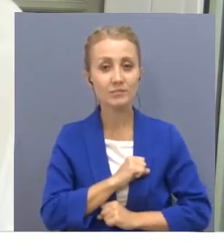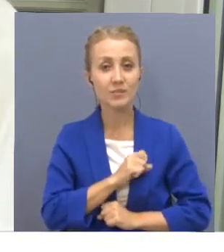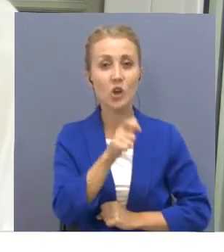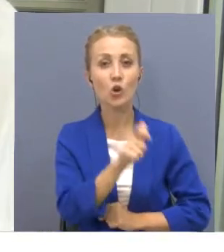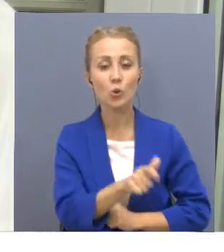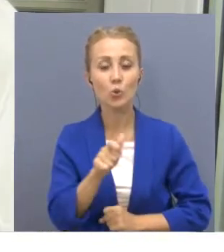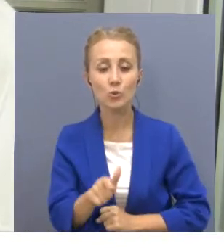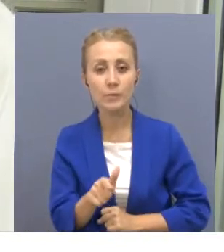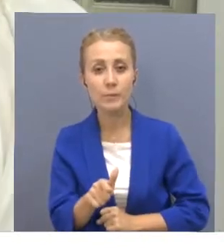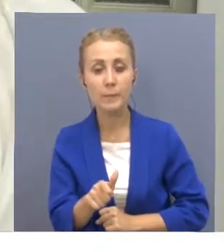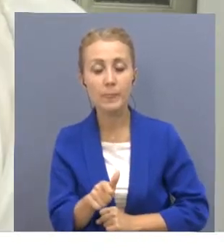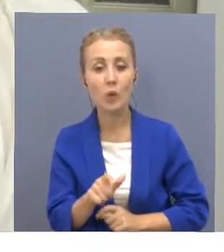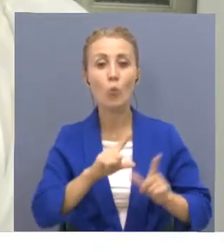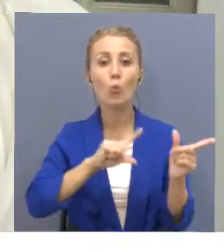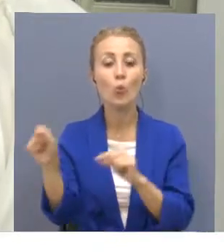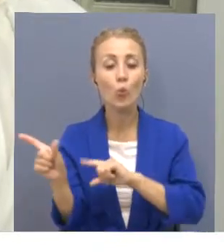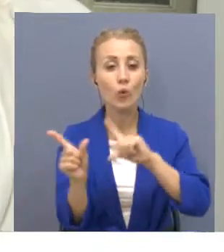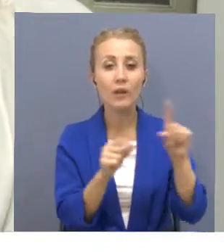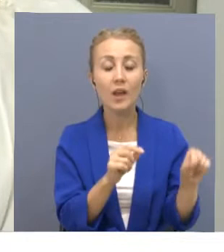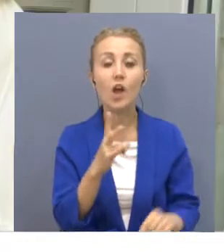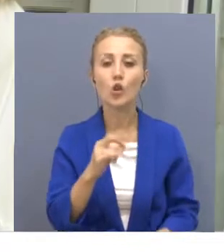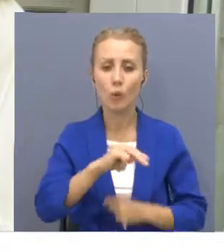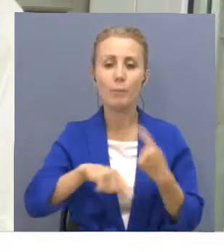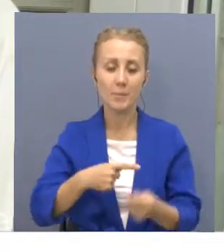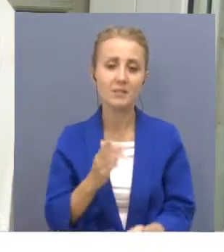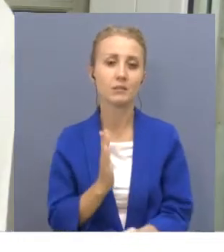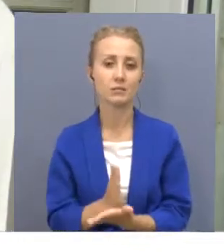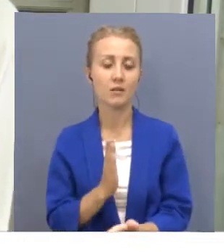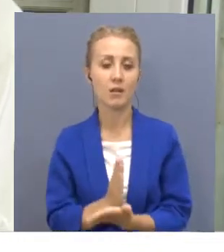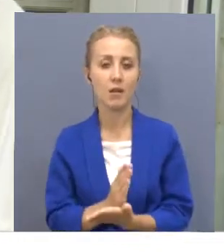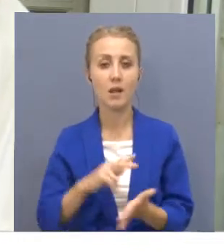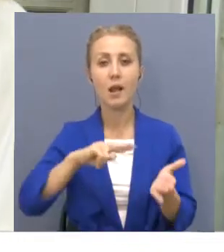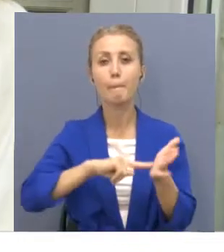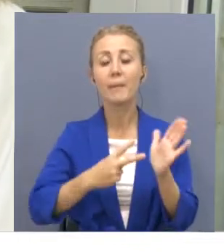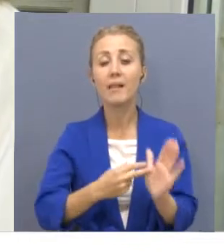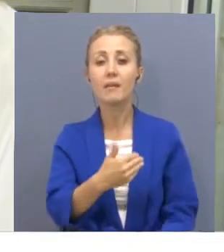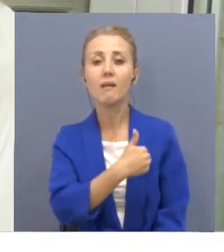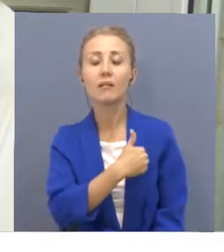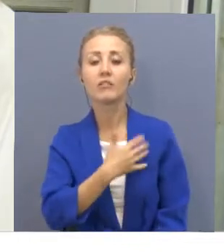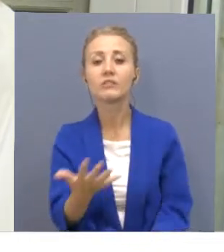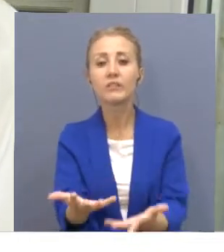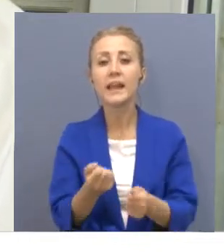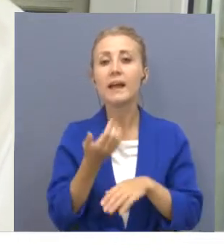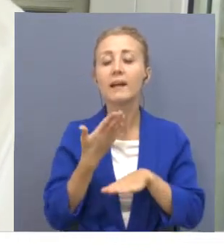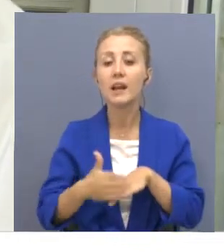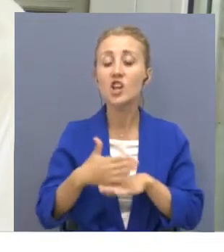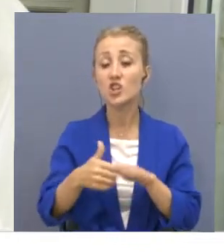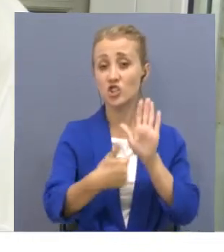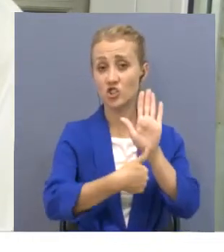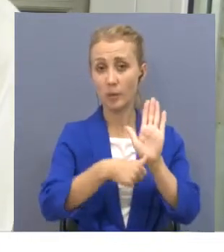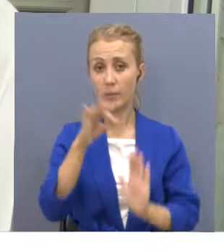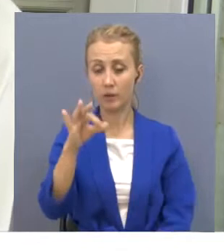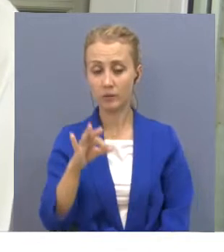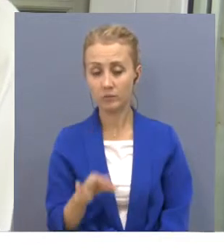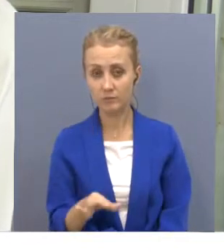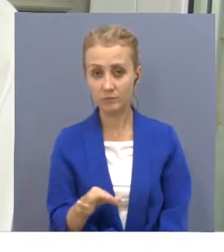Люди как-никак куда-то разъехались. Но в целом бизнес идет. Планировала взять кредит, вот, который выдают под 6%.